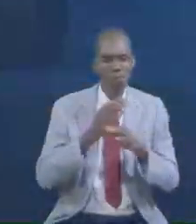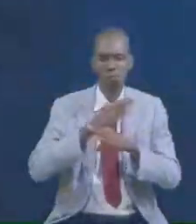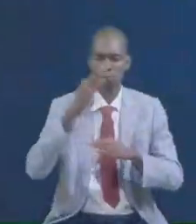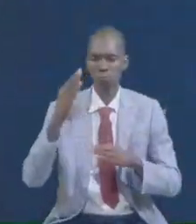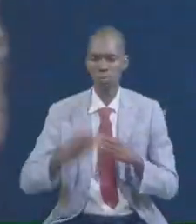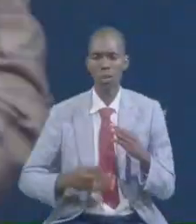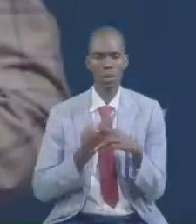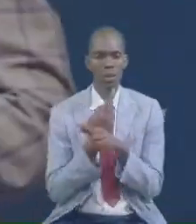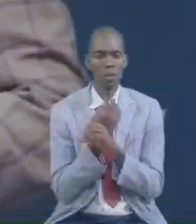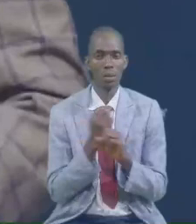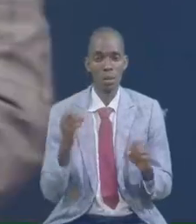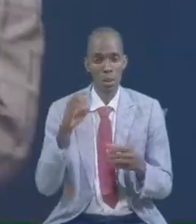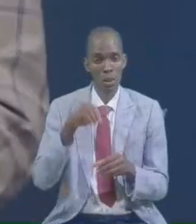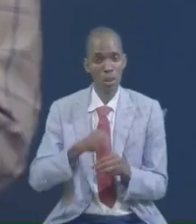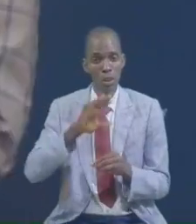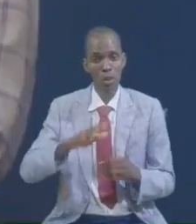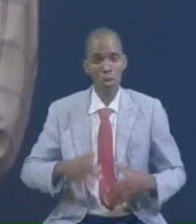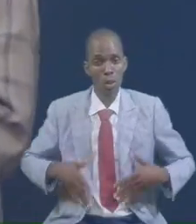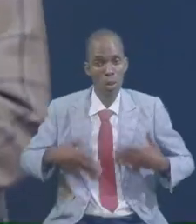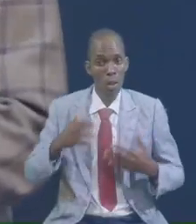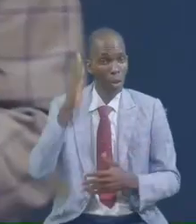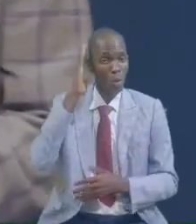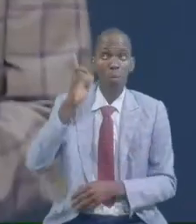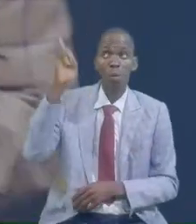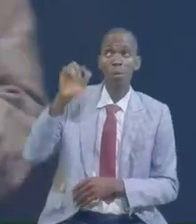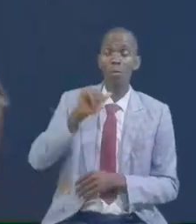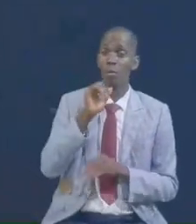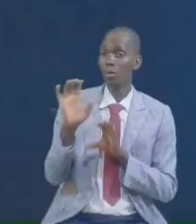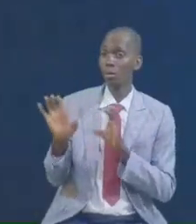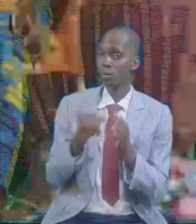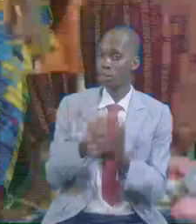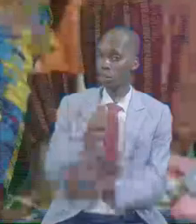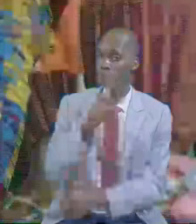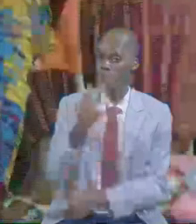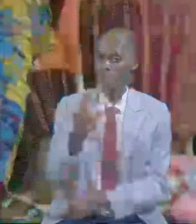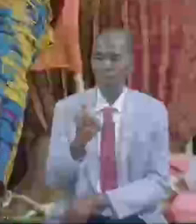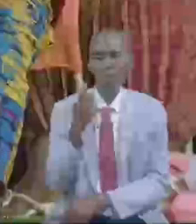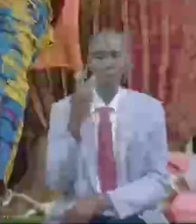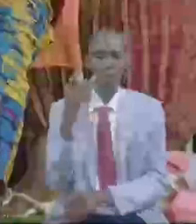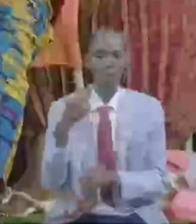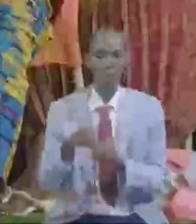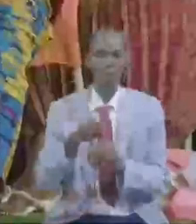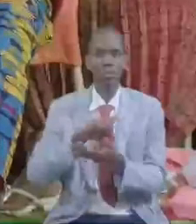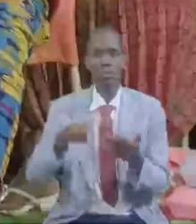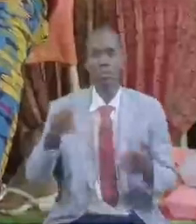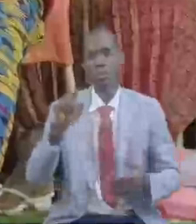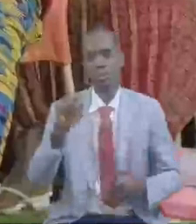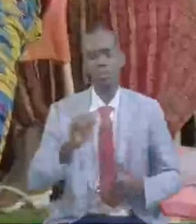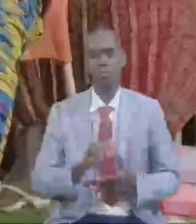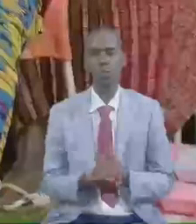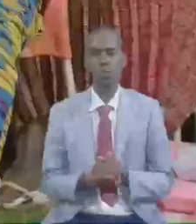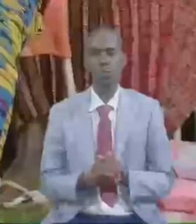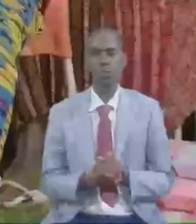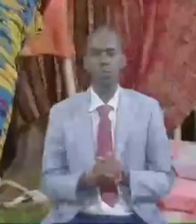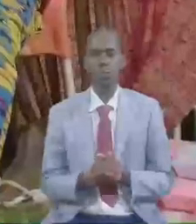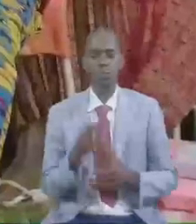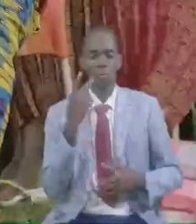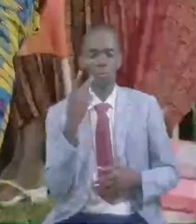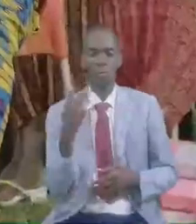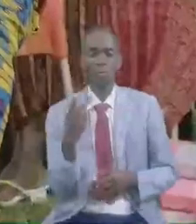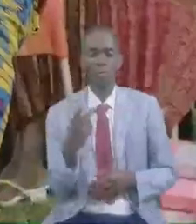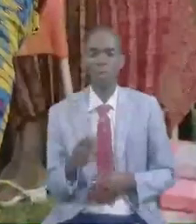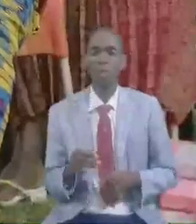rédemption totale dans ta vie? Est-ce qu'il ne le fera-t-il pas? Verset 20 là-bas. Voici, j'ai